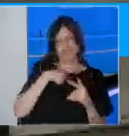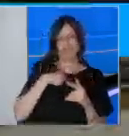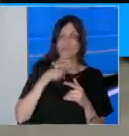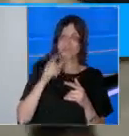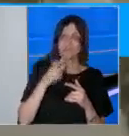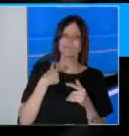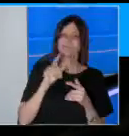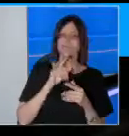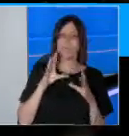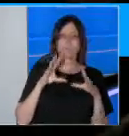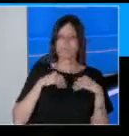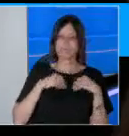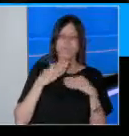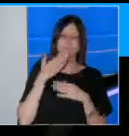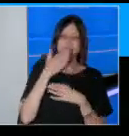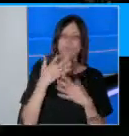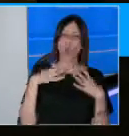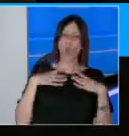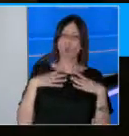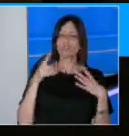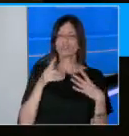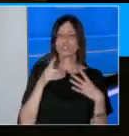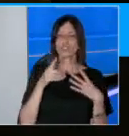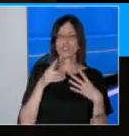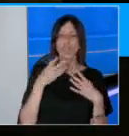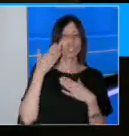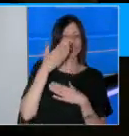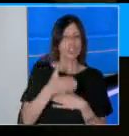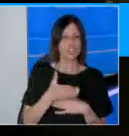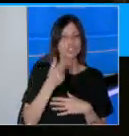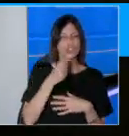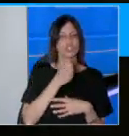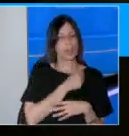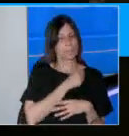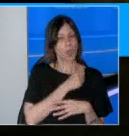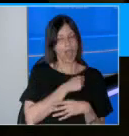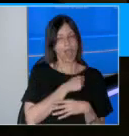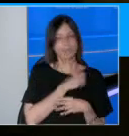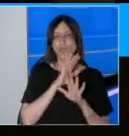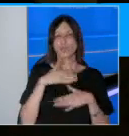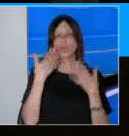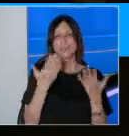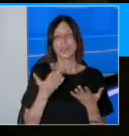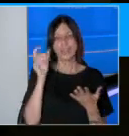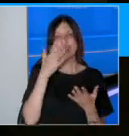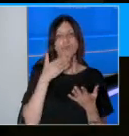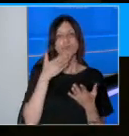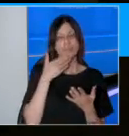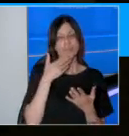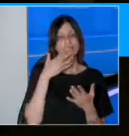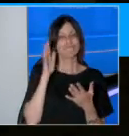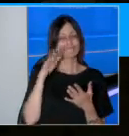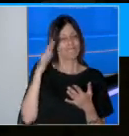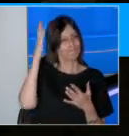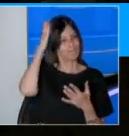וחופש הפולחן, ולא נותנת ליהודים, בייחוד יהודים חופשי כיפה, פשוט גישה למקום. היא כל הזמן מפריעה